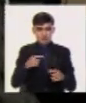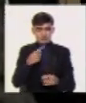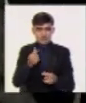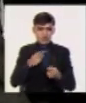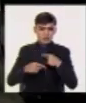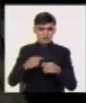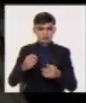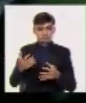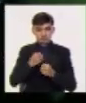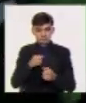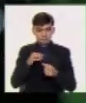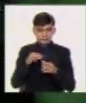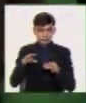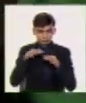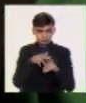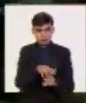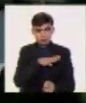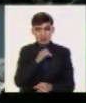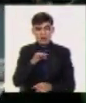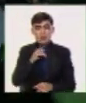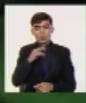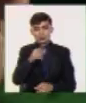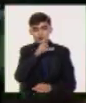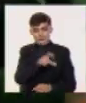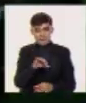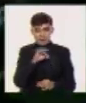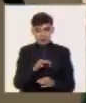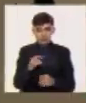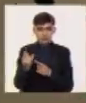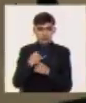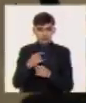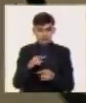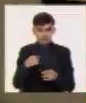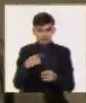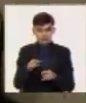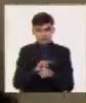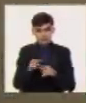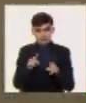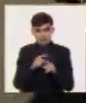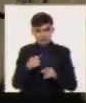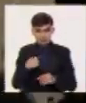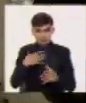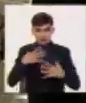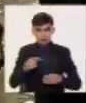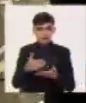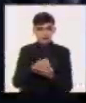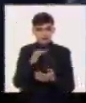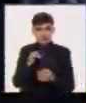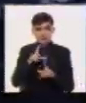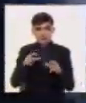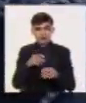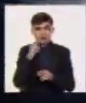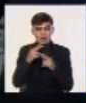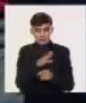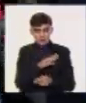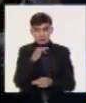ақшамыз қайда деп қыспақ қалды. Алайда төрайым айып негізсіз тағылып отыр дегеннен таймады. Тұрғындар арыз шағым түсіргендермен